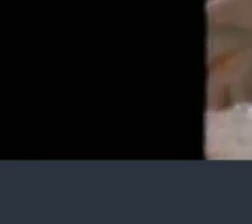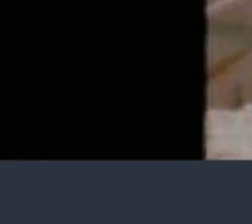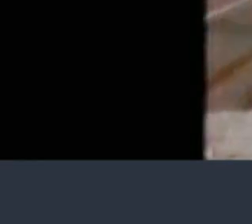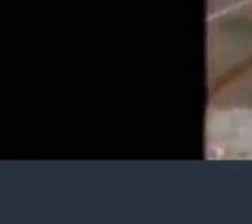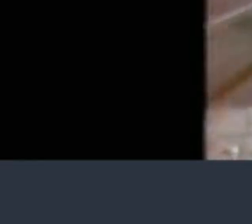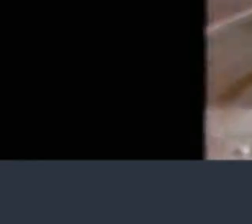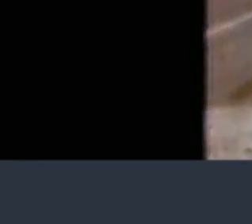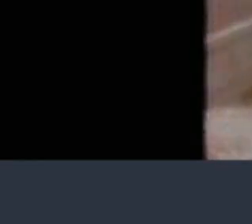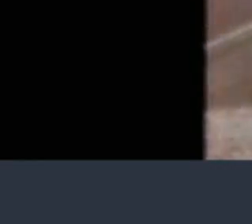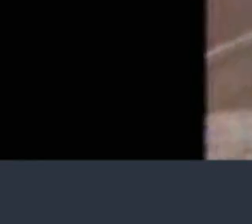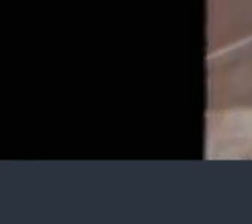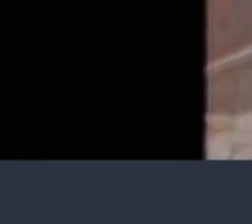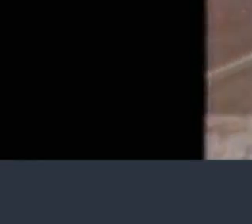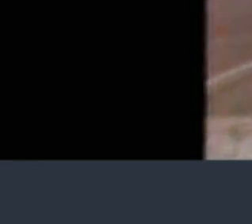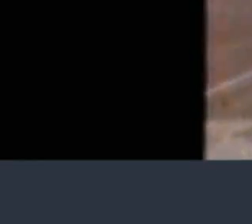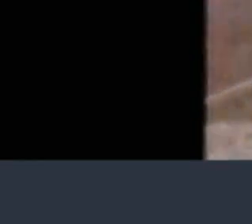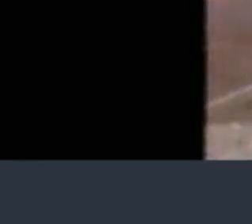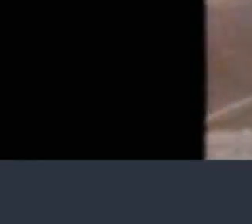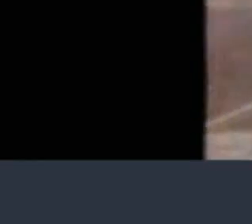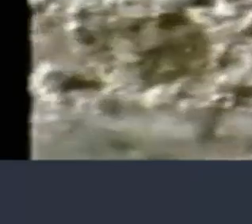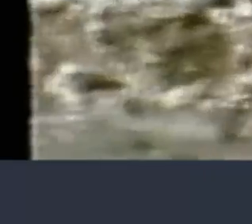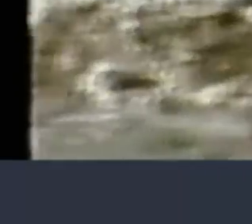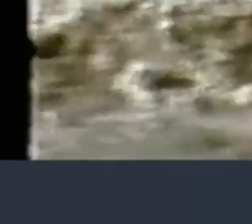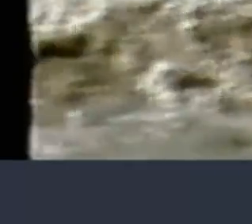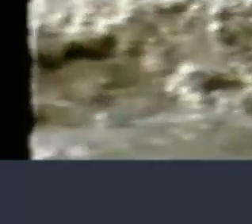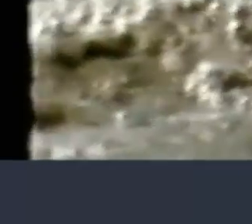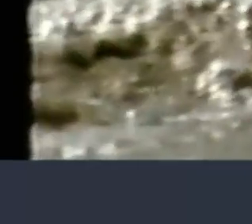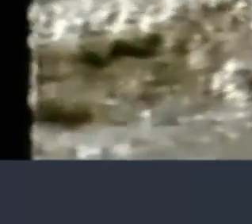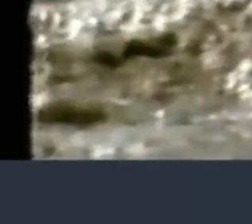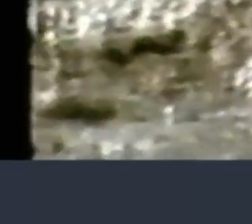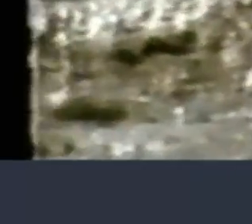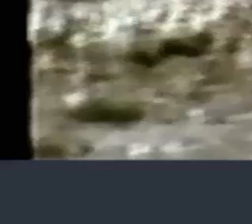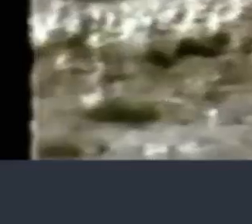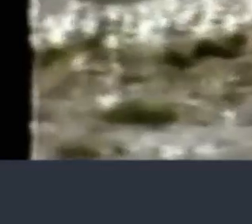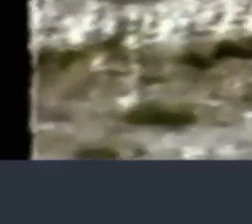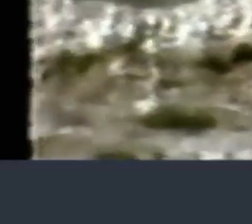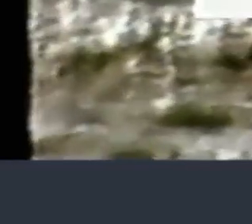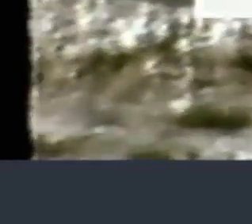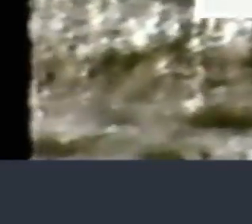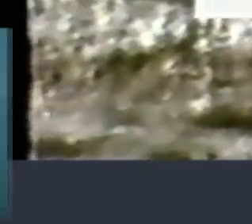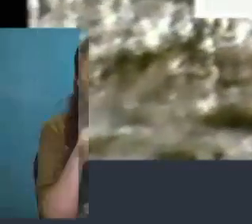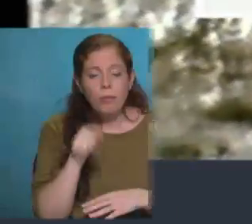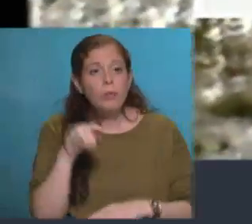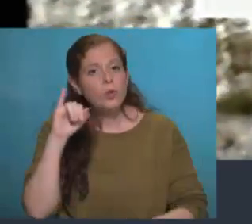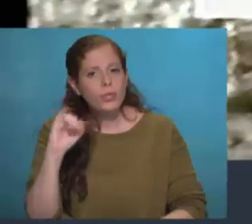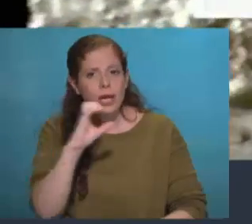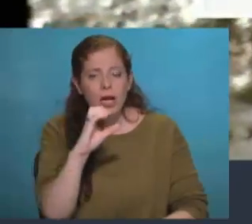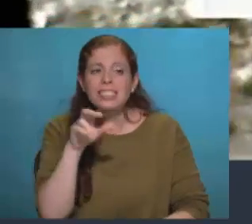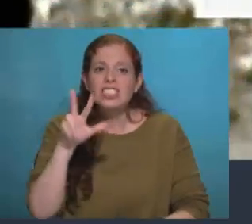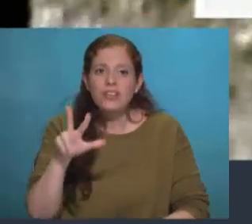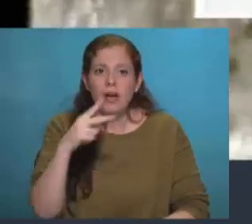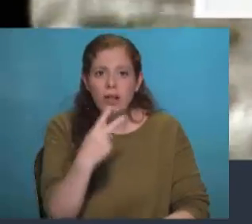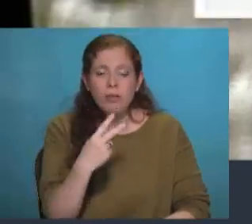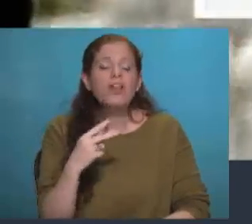עשרים חיילים נפלו בקרב, ושישה הוכרזו נעדרים. גורלם של שלושה מהם, יהודה כץ, צביקה פלדמן